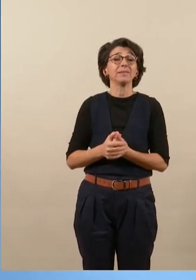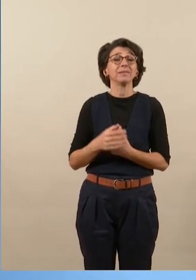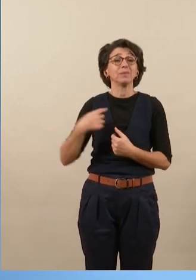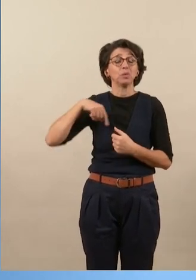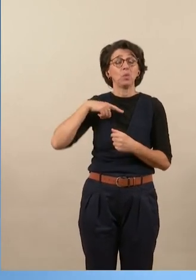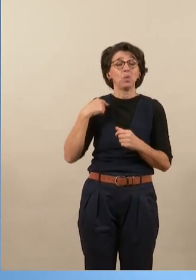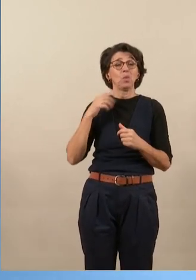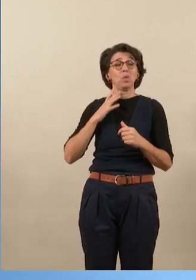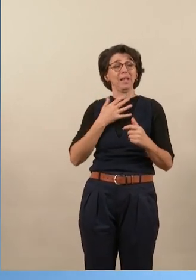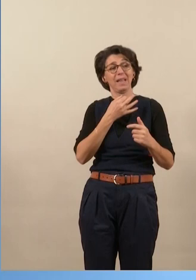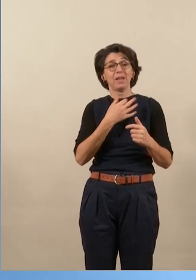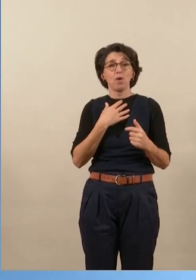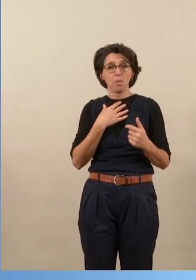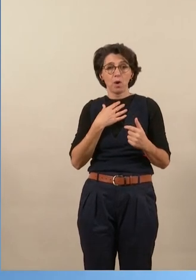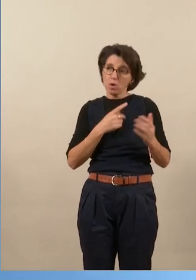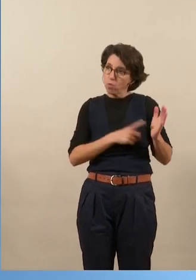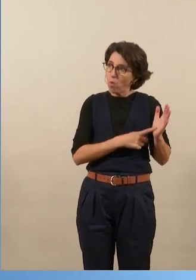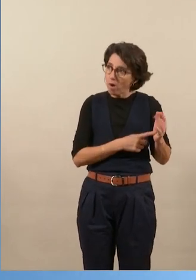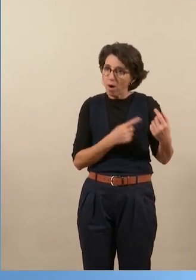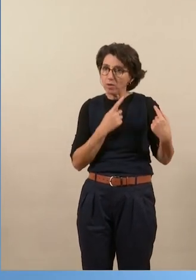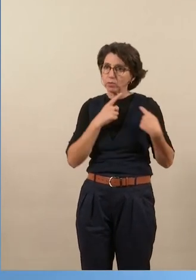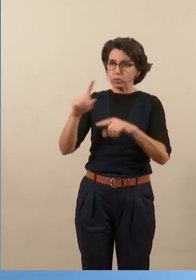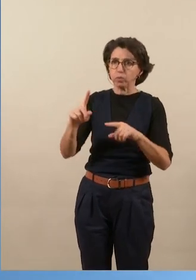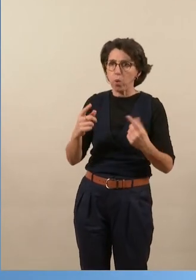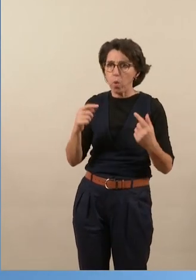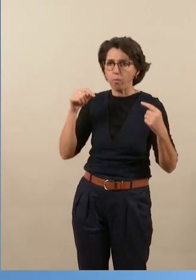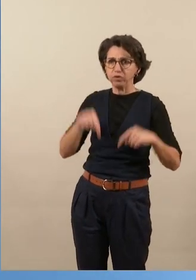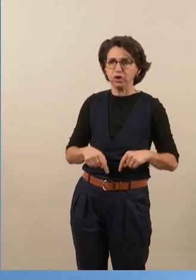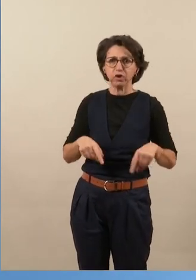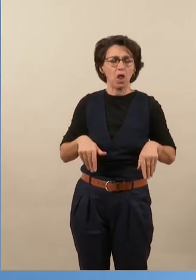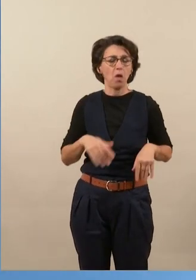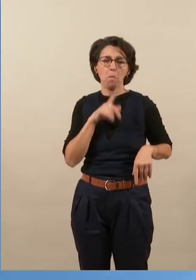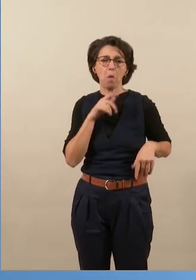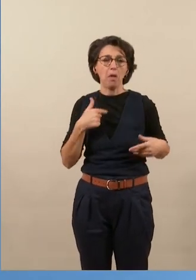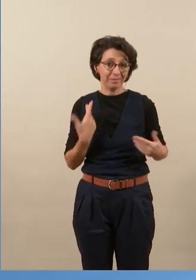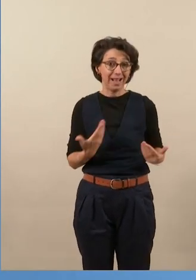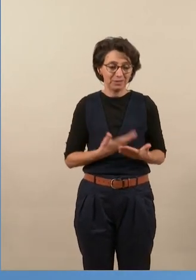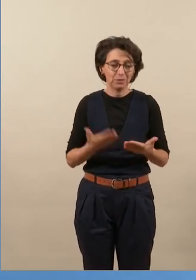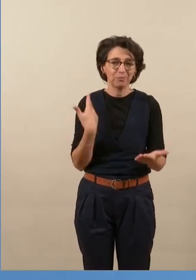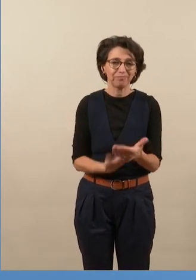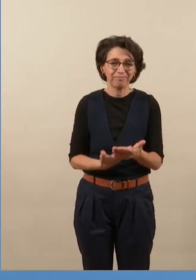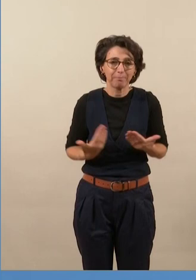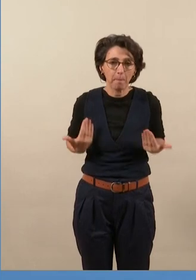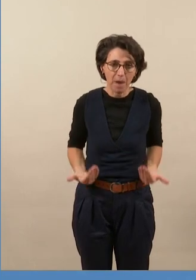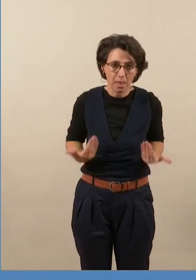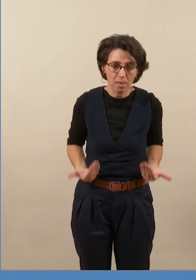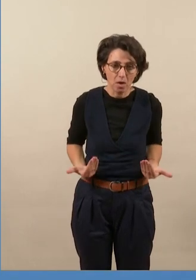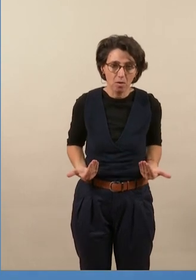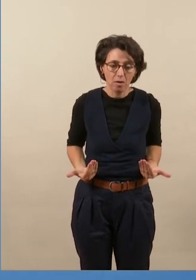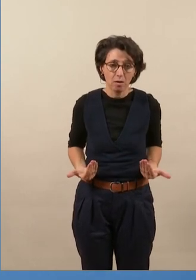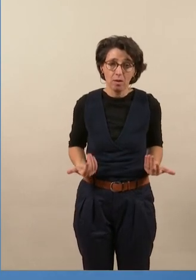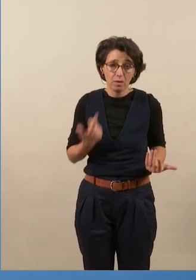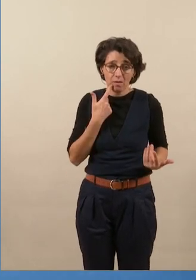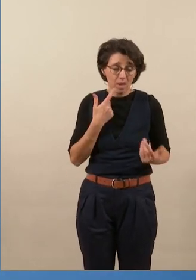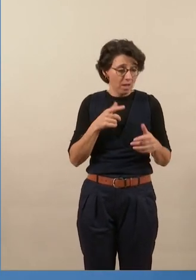et voilà nous y sommes il est opérant bref dans cette page de cadrage budgétaire rien ne va c'est de la pure comme